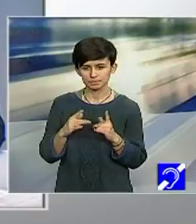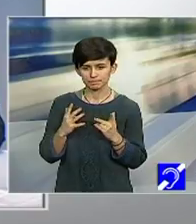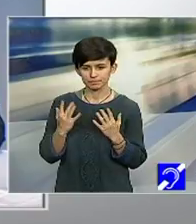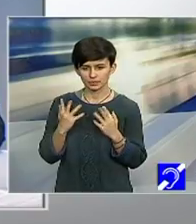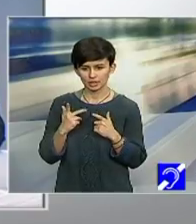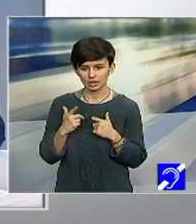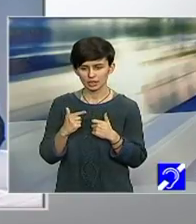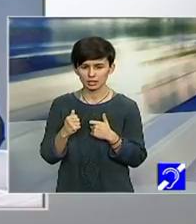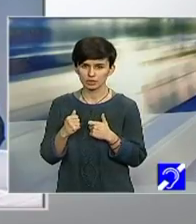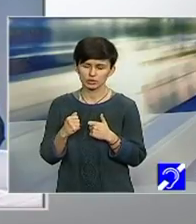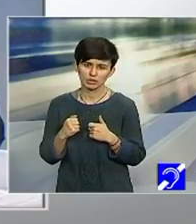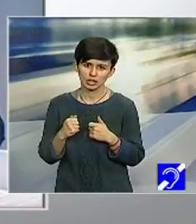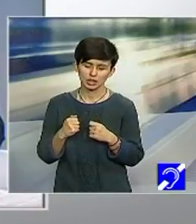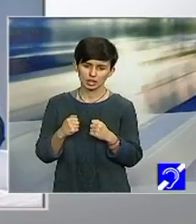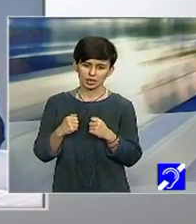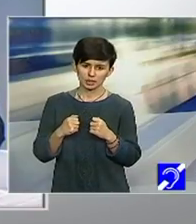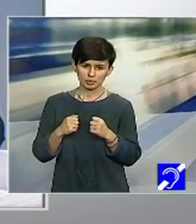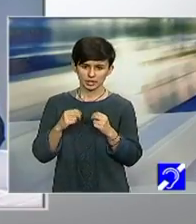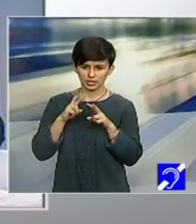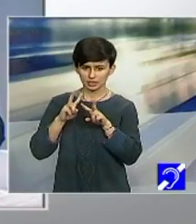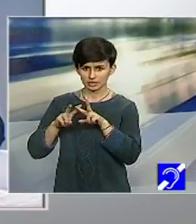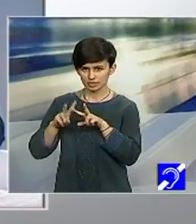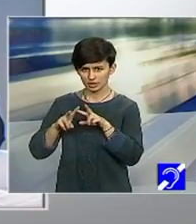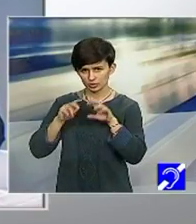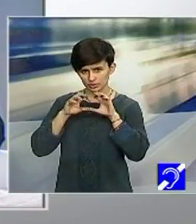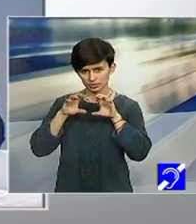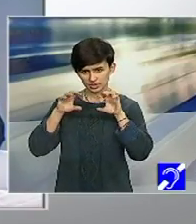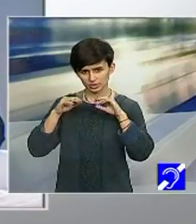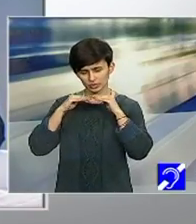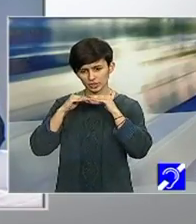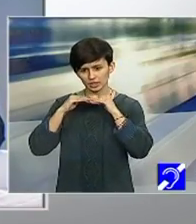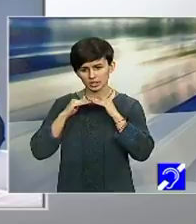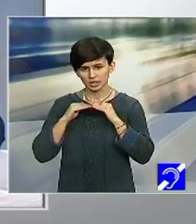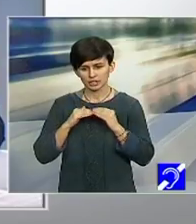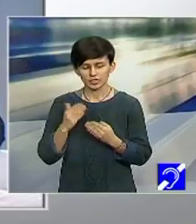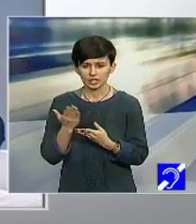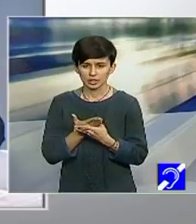pe site-ul muzeului, la nivel de dosare și de